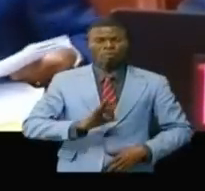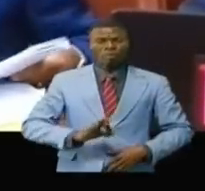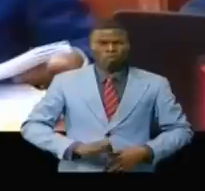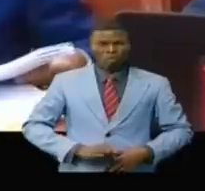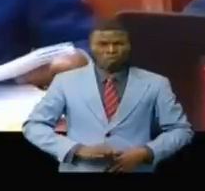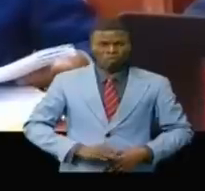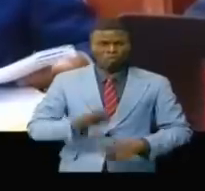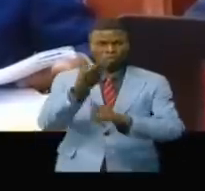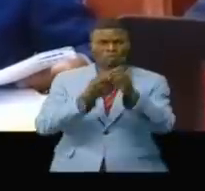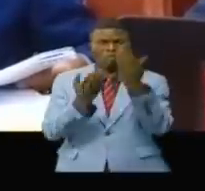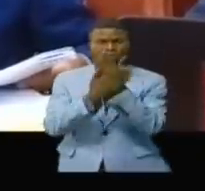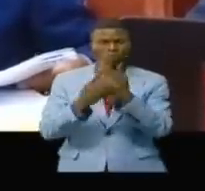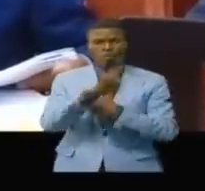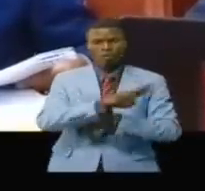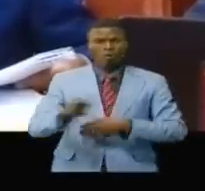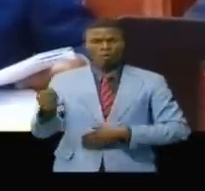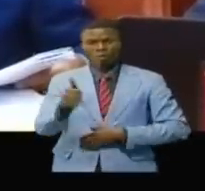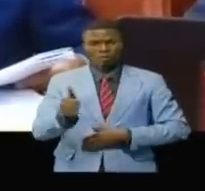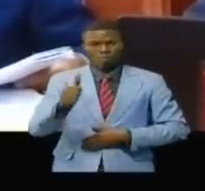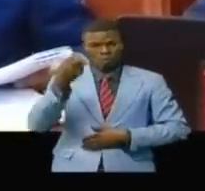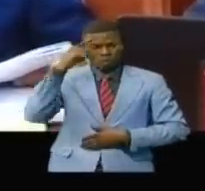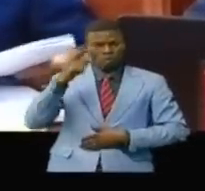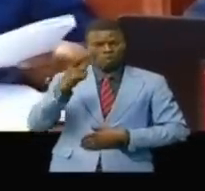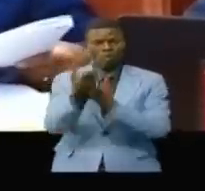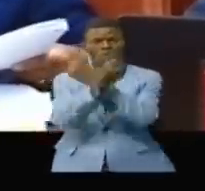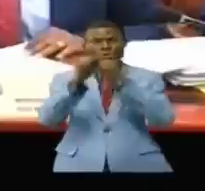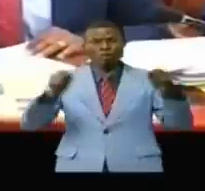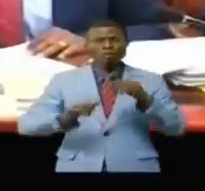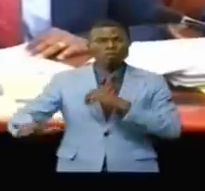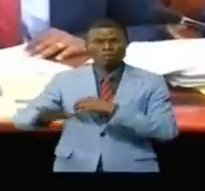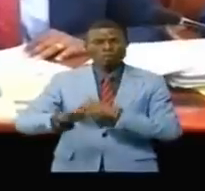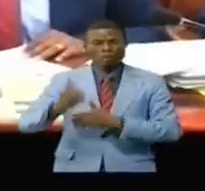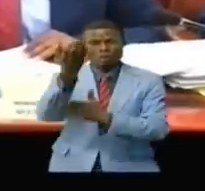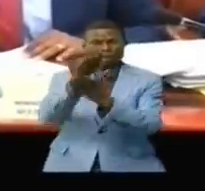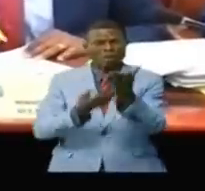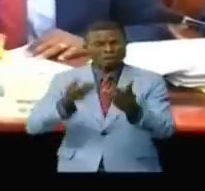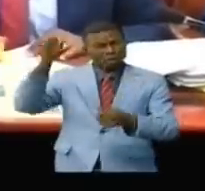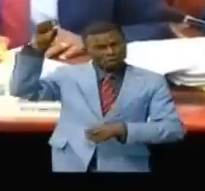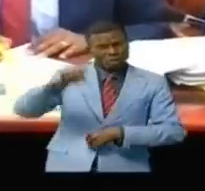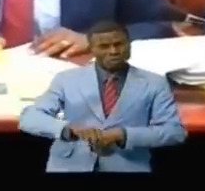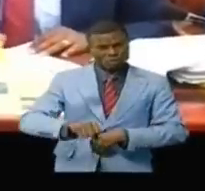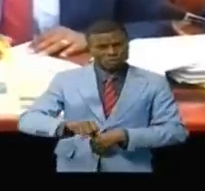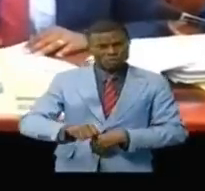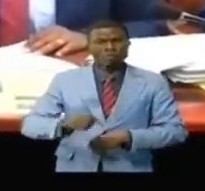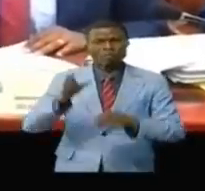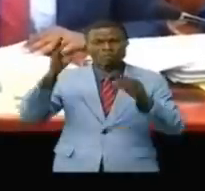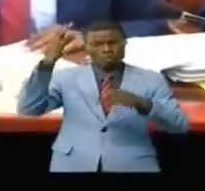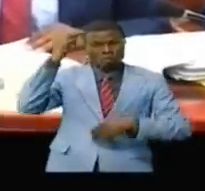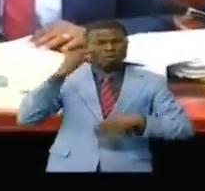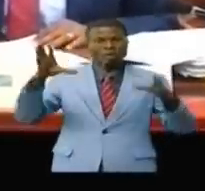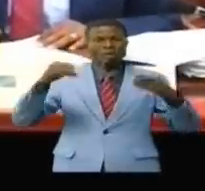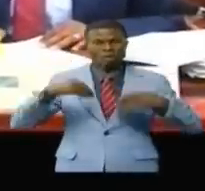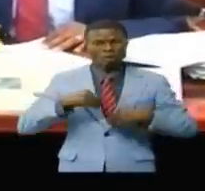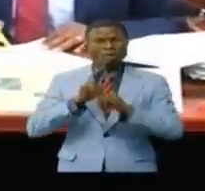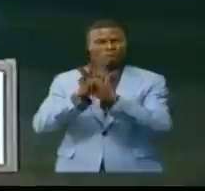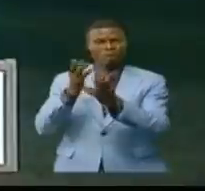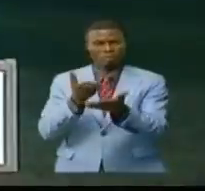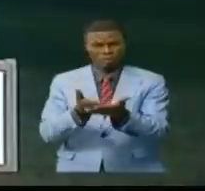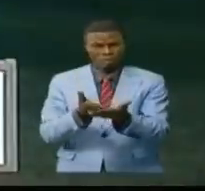en juillet 2021 pour sortir notre pays de la liste noire. Le Conseil a pris acte de ce